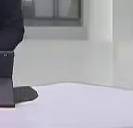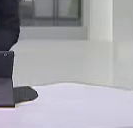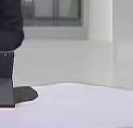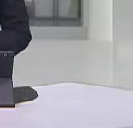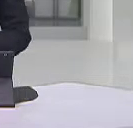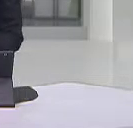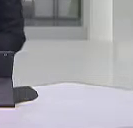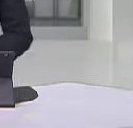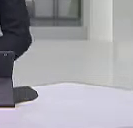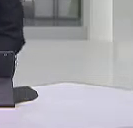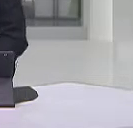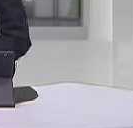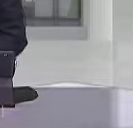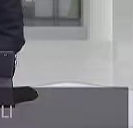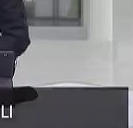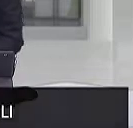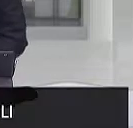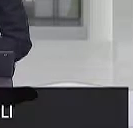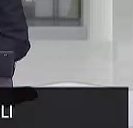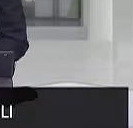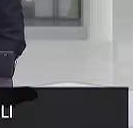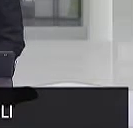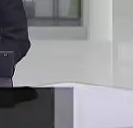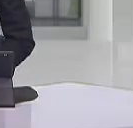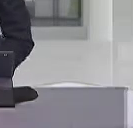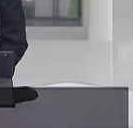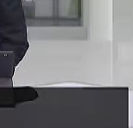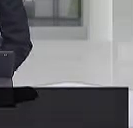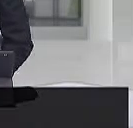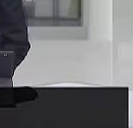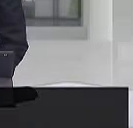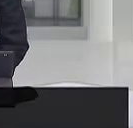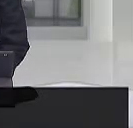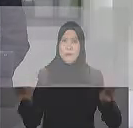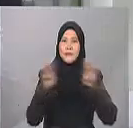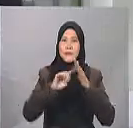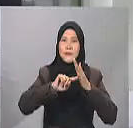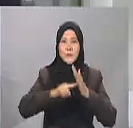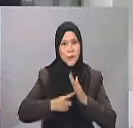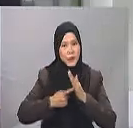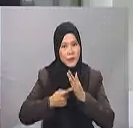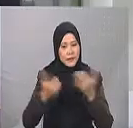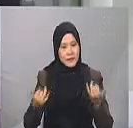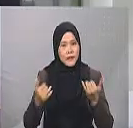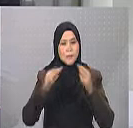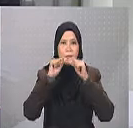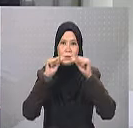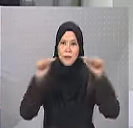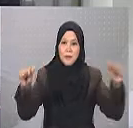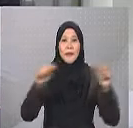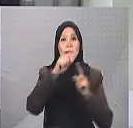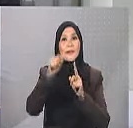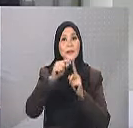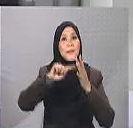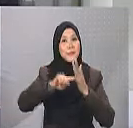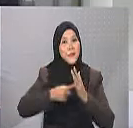Assalamualaikum, salam sejahtera bersama saya Faris Izzat Syahrudin. Saya Hanim Muhili. Baik, berita perdana malam ini kita mulakan dengan perisytiaran tarikh mula